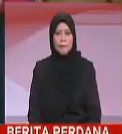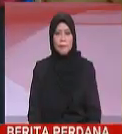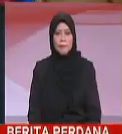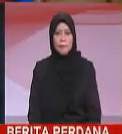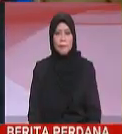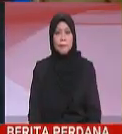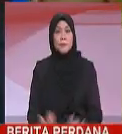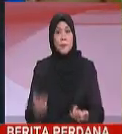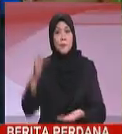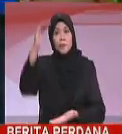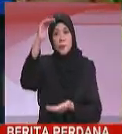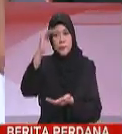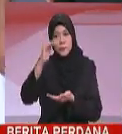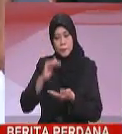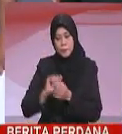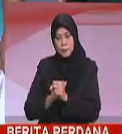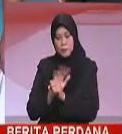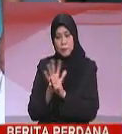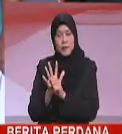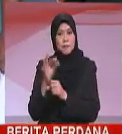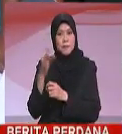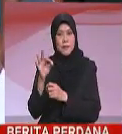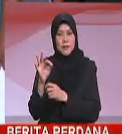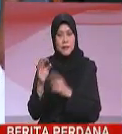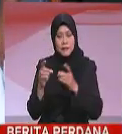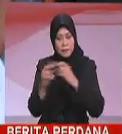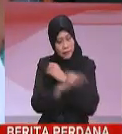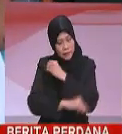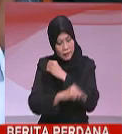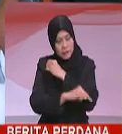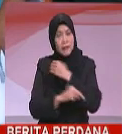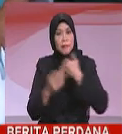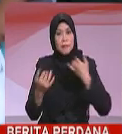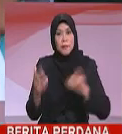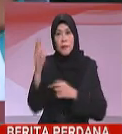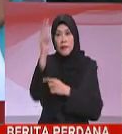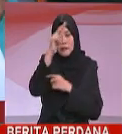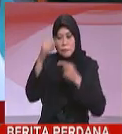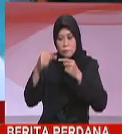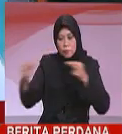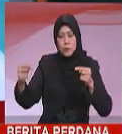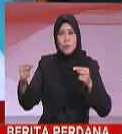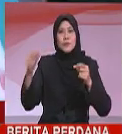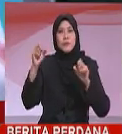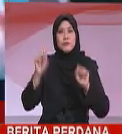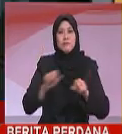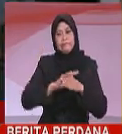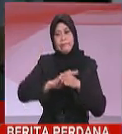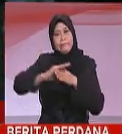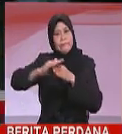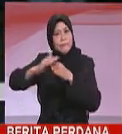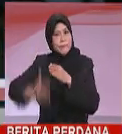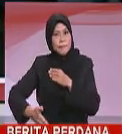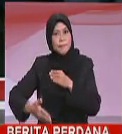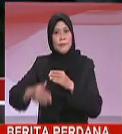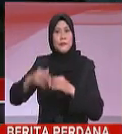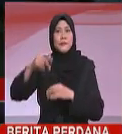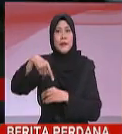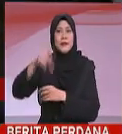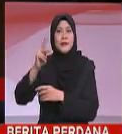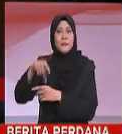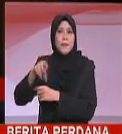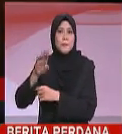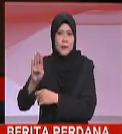Dan susulan pengurangan kes jangkitan COVID-19 di beberapa negeri, kerajaan hari ini membuat keputusan untuk menamatkan Perintah Kawalan Pergerakan